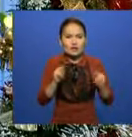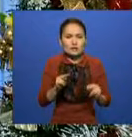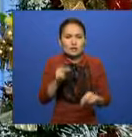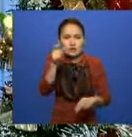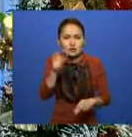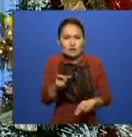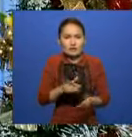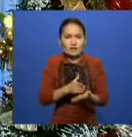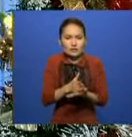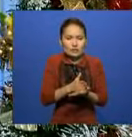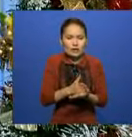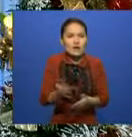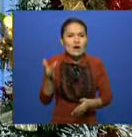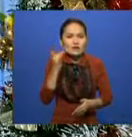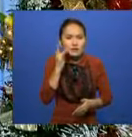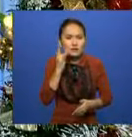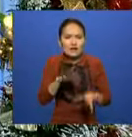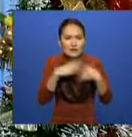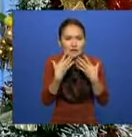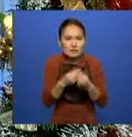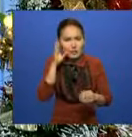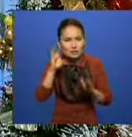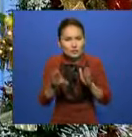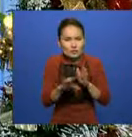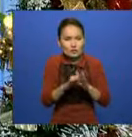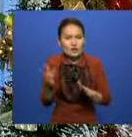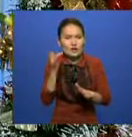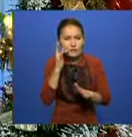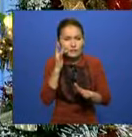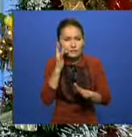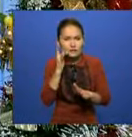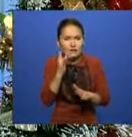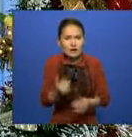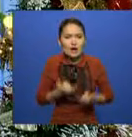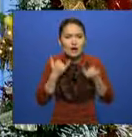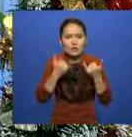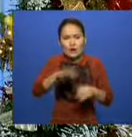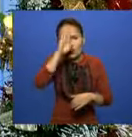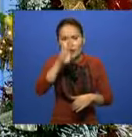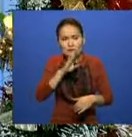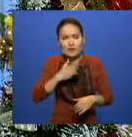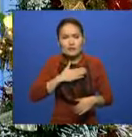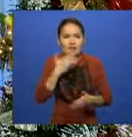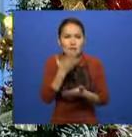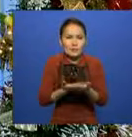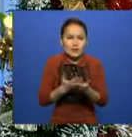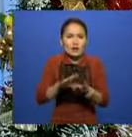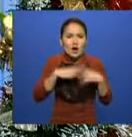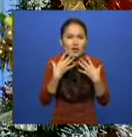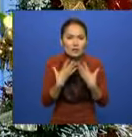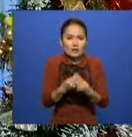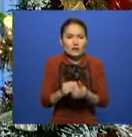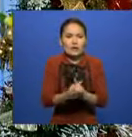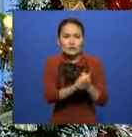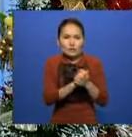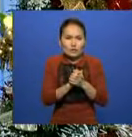Сондықтан отбасында оның айтқан сөзі біз үшін заң. Барлығымыз сол кісіге сөзсіз бағынамыз. Әкеміз бізге отбасында арқашан татулық пен